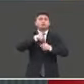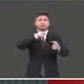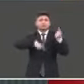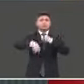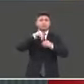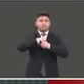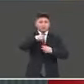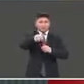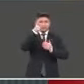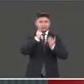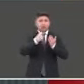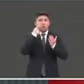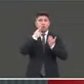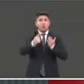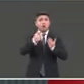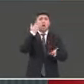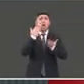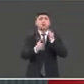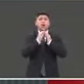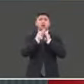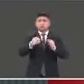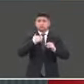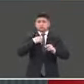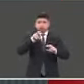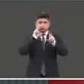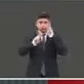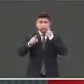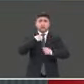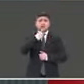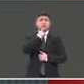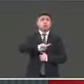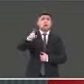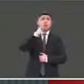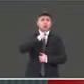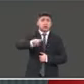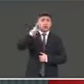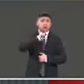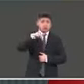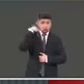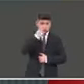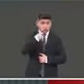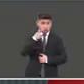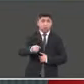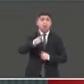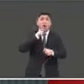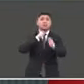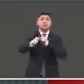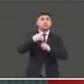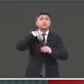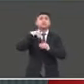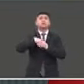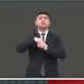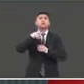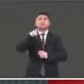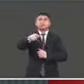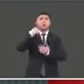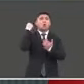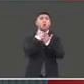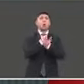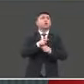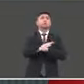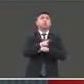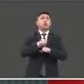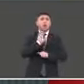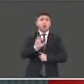ilgili kısımdaki adaletsizliklere olan itirazımız sebebiyle anlaşmanın meclisimizde ki Onay